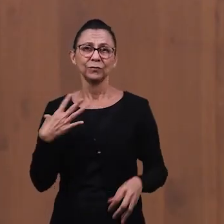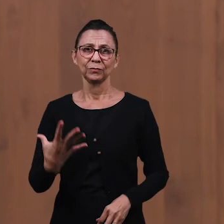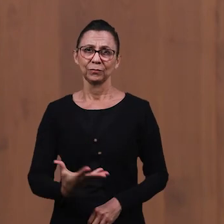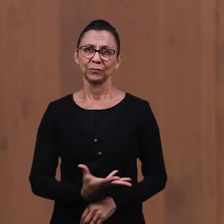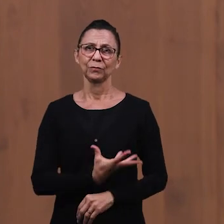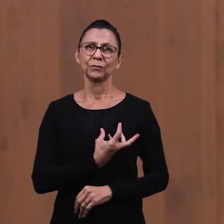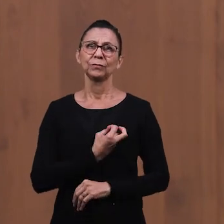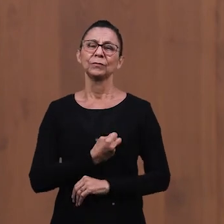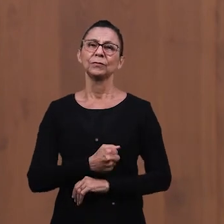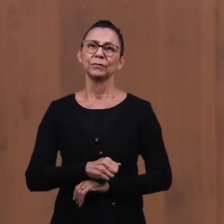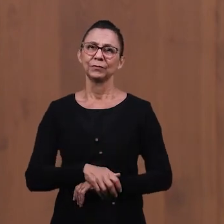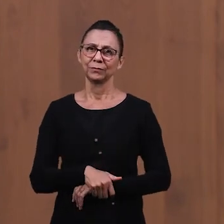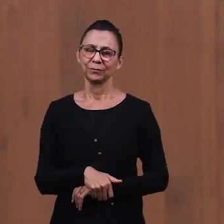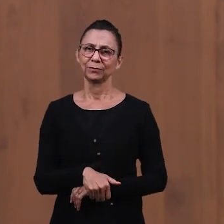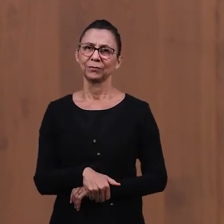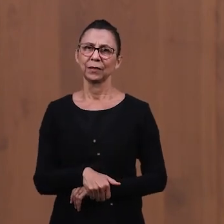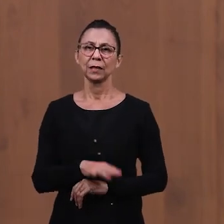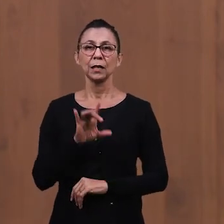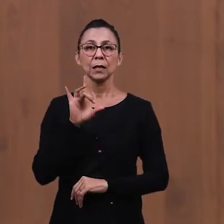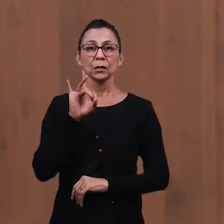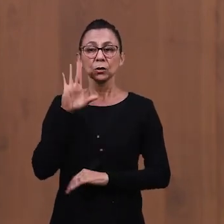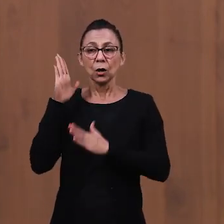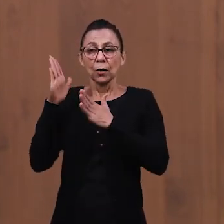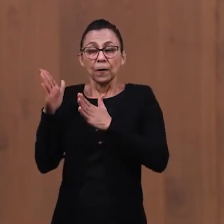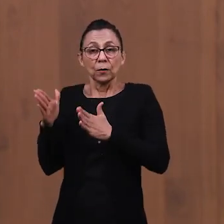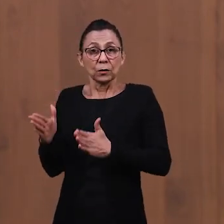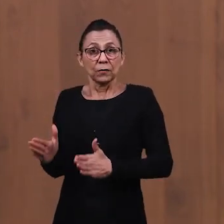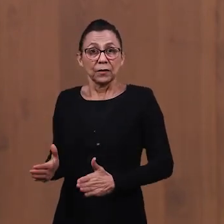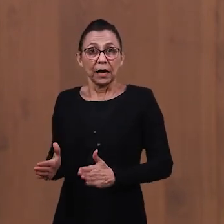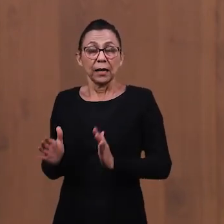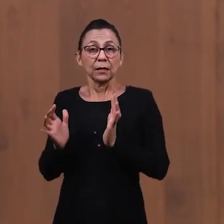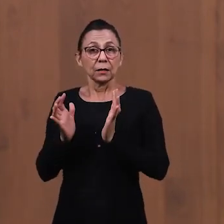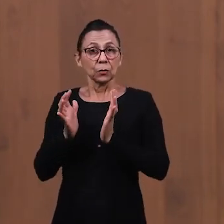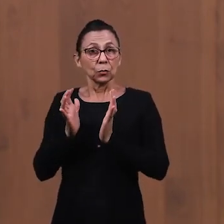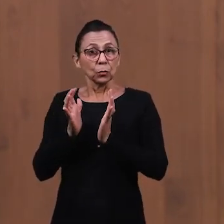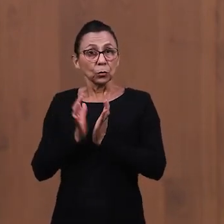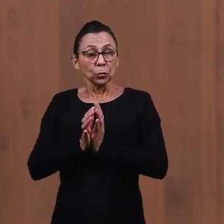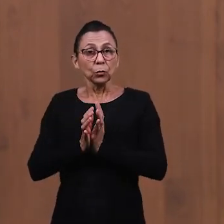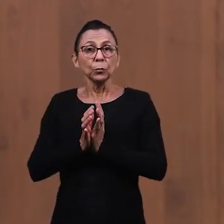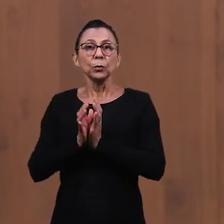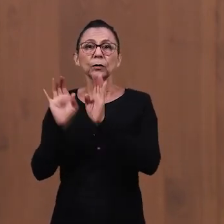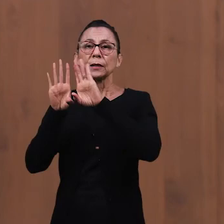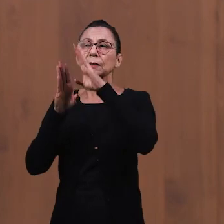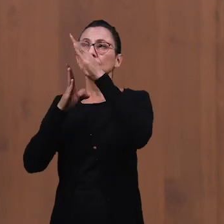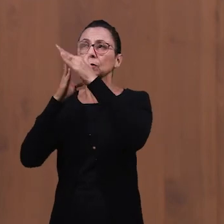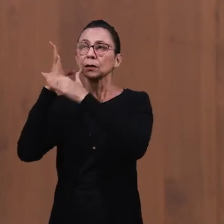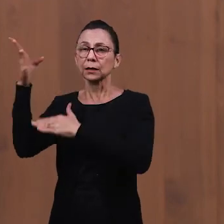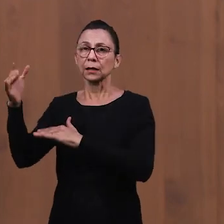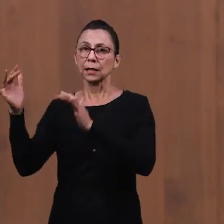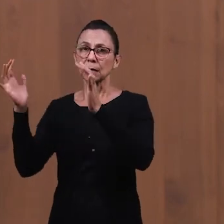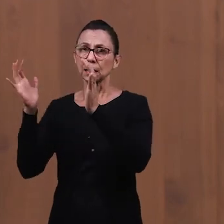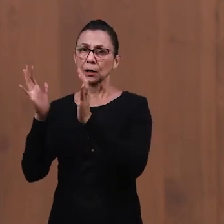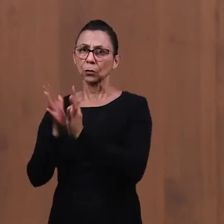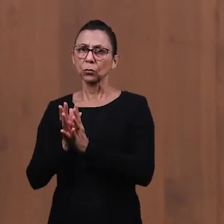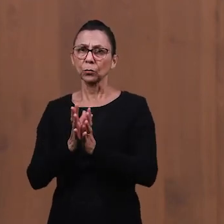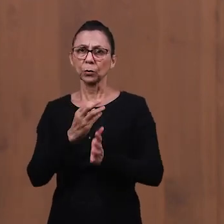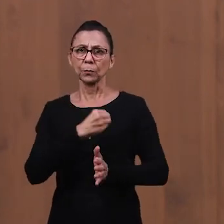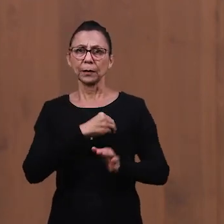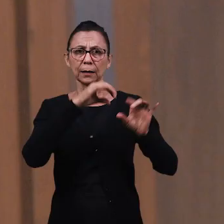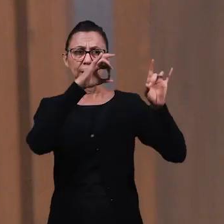accepté l'invitation, ont abandonné la vieille vie de péché et sont restés